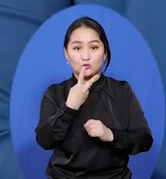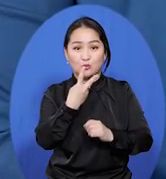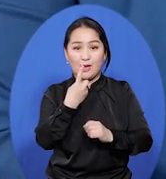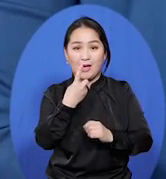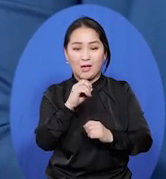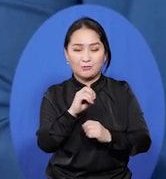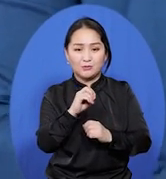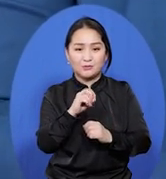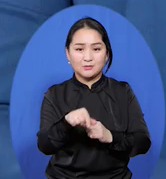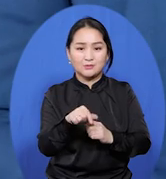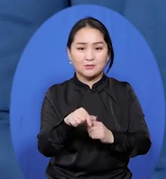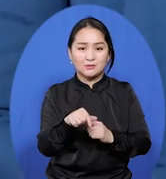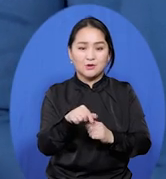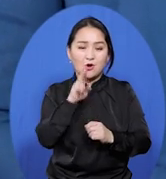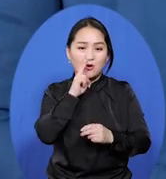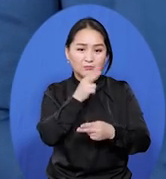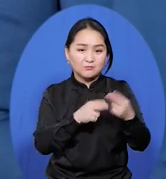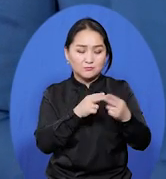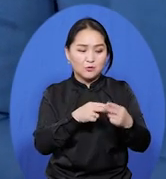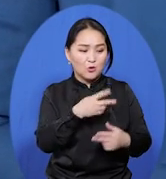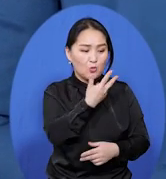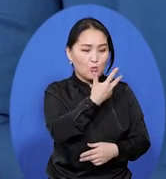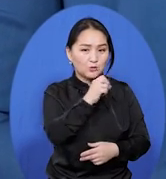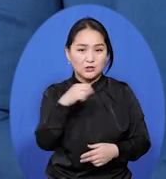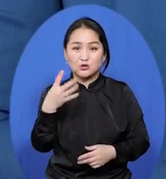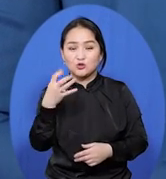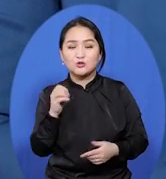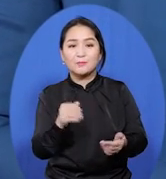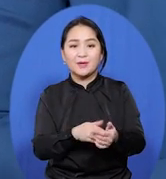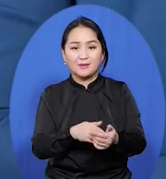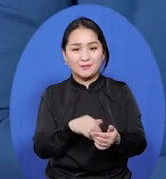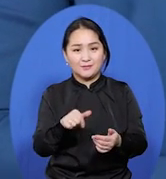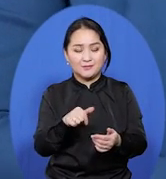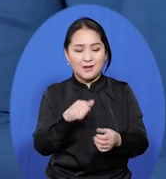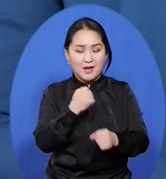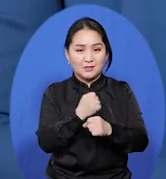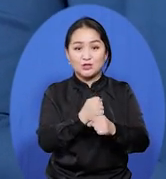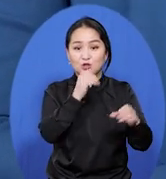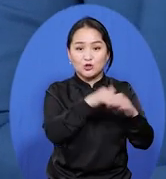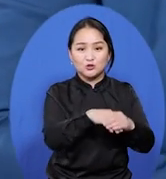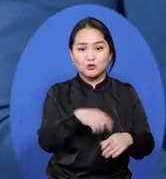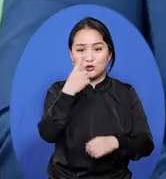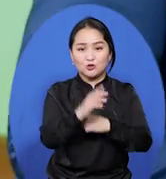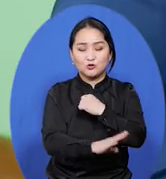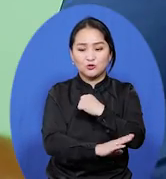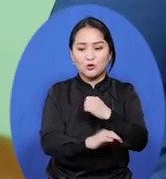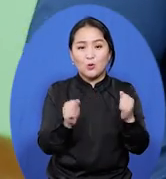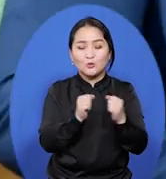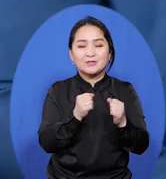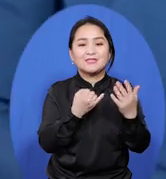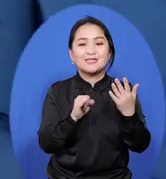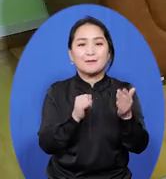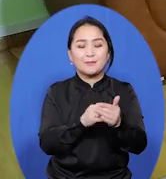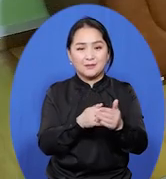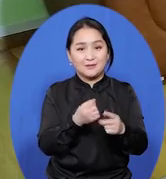бичгийг авдаг хүмүүсийг өдрийн 30-аас 40 мянган төгрөгтэй ажил зуучилсан. Сүүлдээ бас нөгөө хүүтрээд ирсэн бүрэгж өдрийн 60 мянган зангаар ингэж